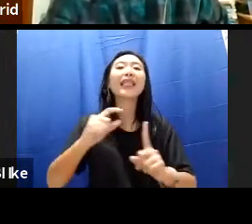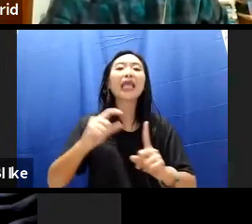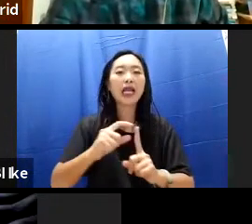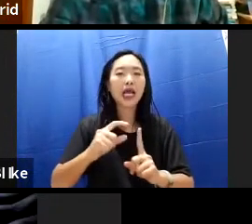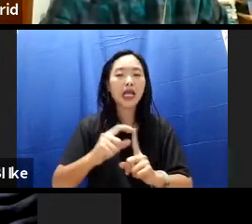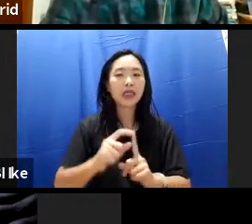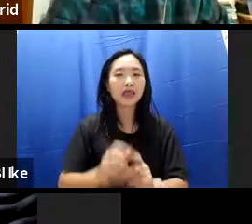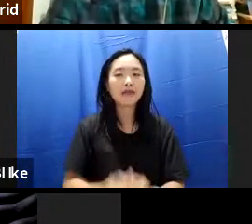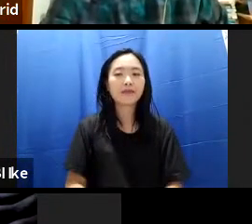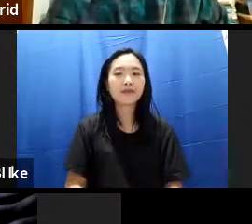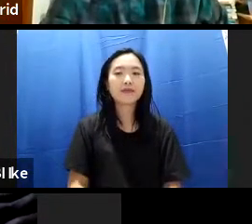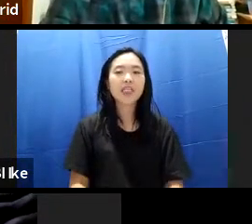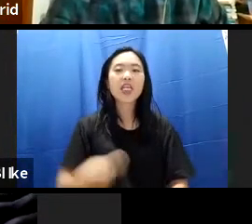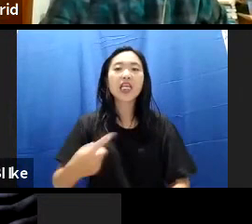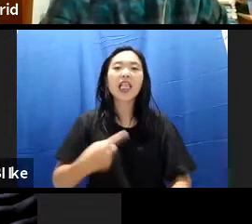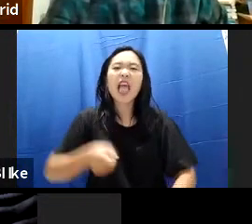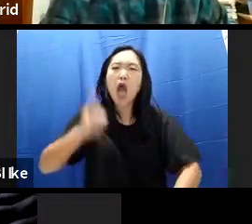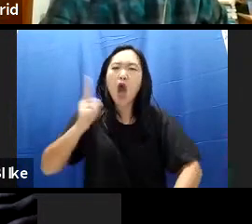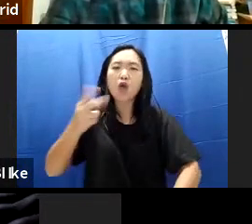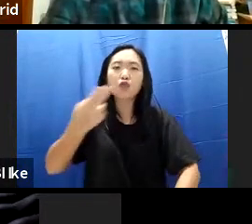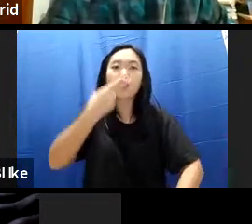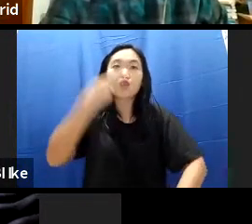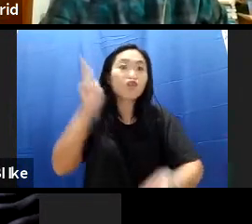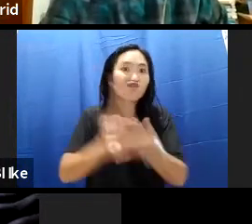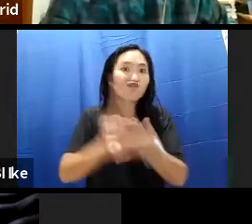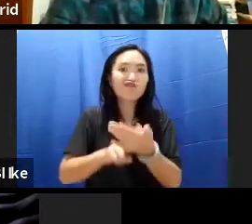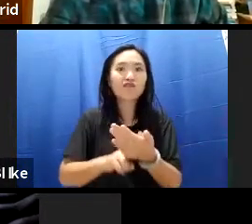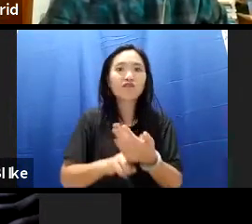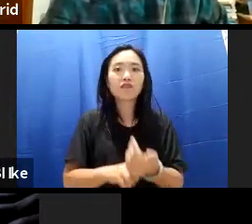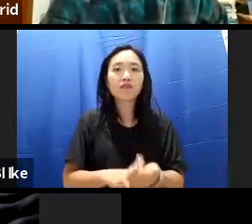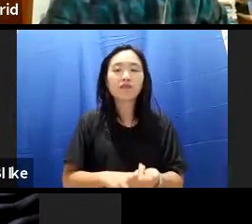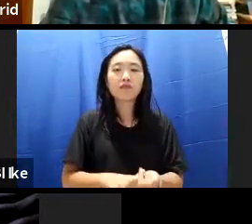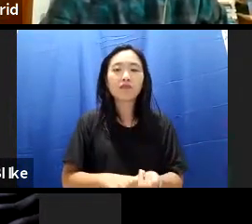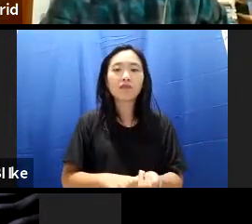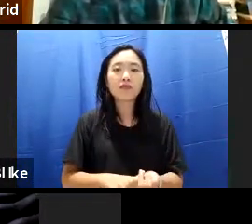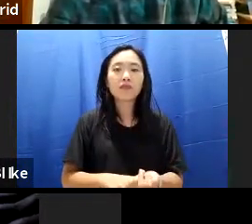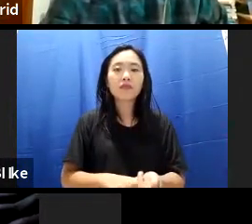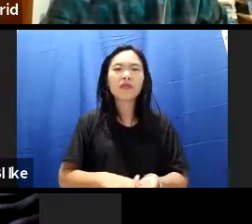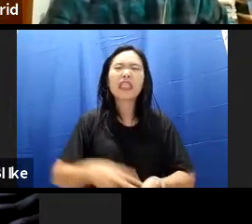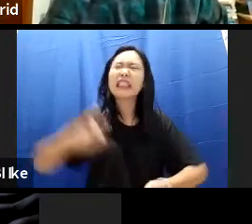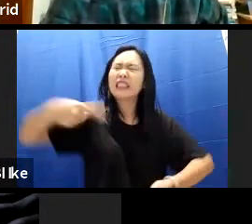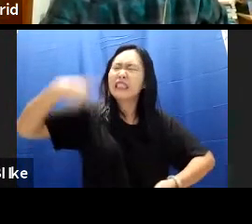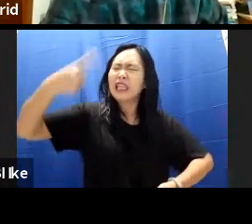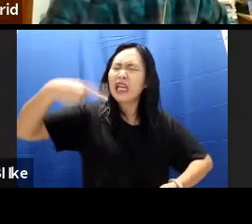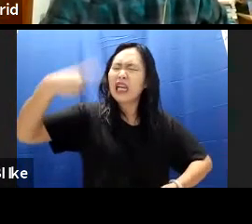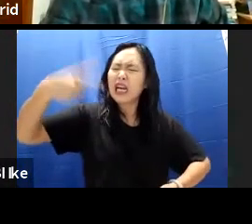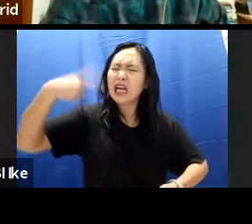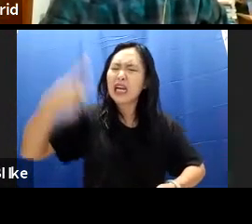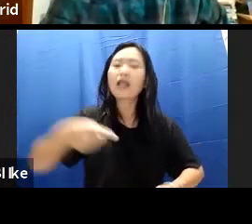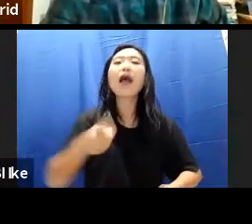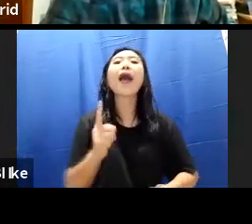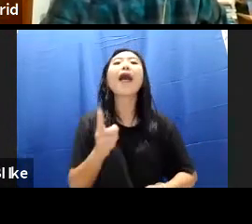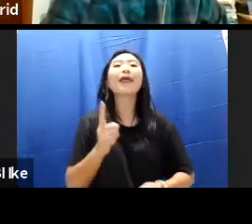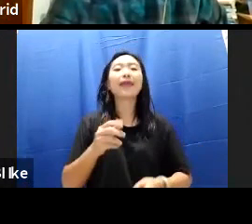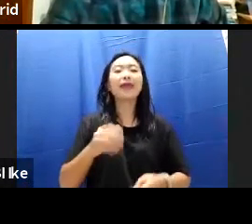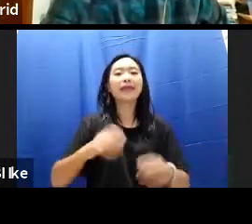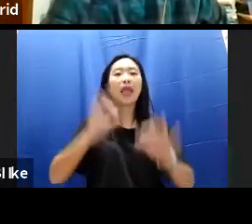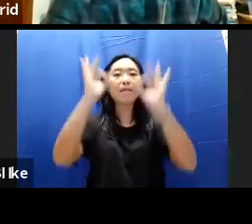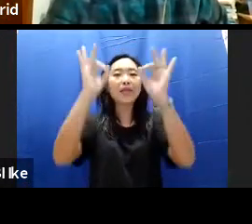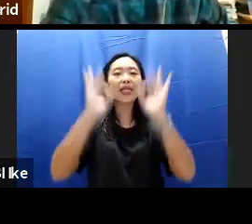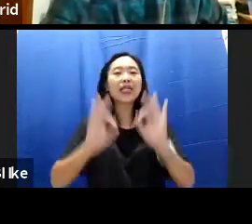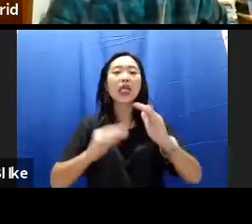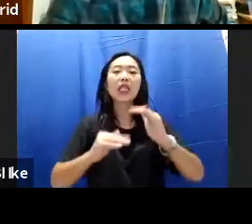kita harus nyatakan ini juga dengan terbuka bahwa sering terjadi di pendidikan tinggi. Tradisi akademik di pendidikan